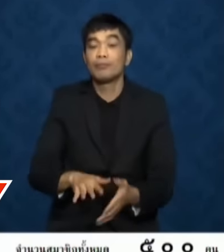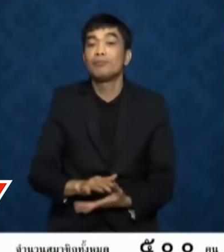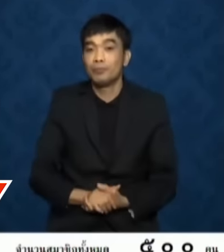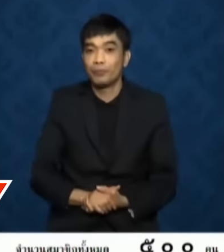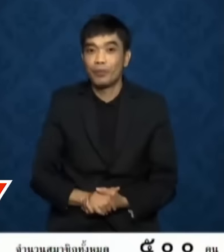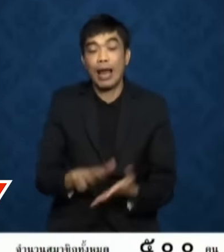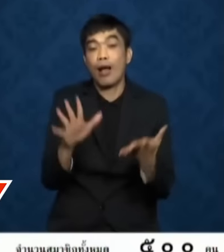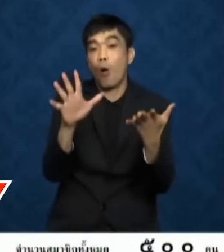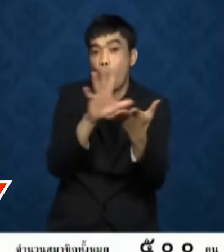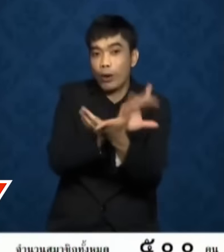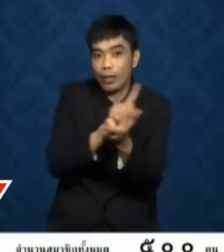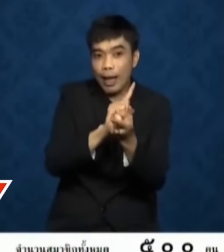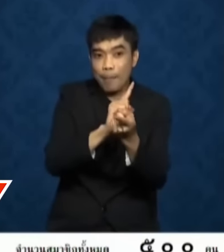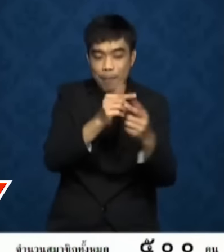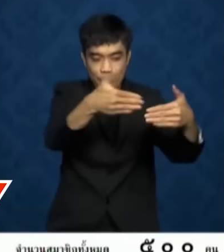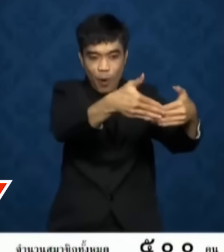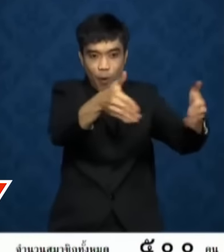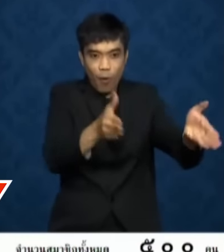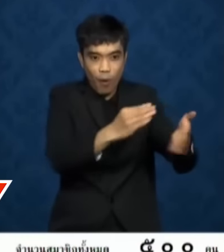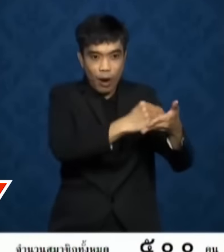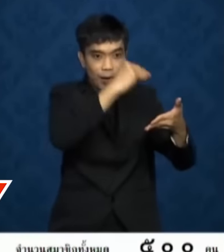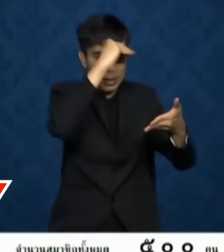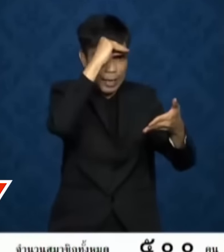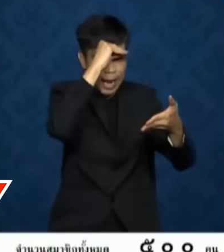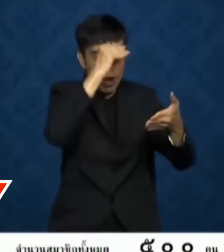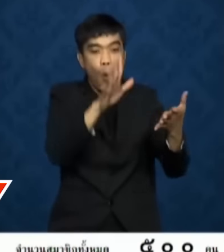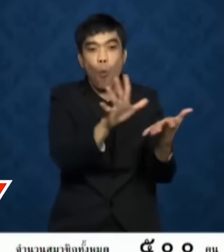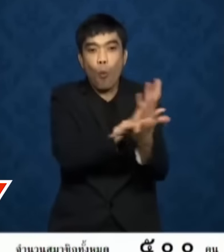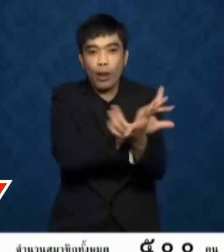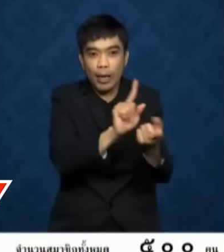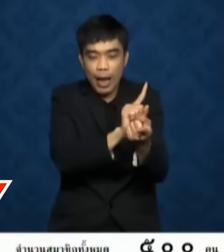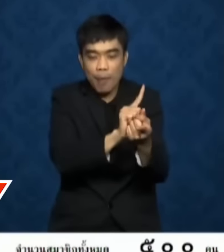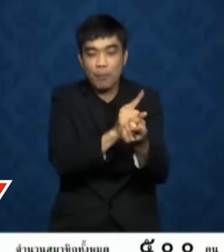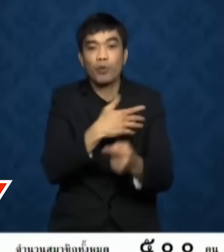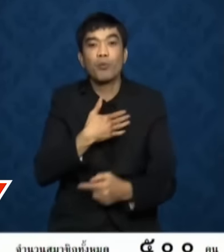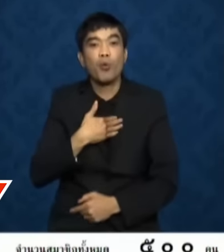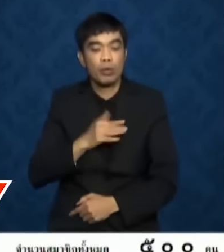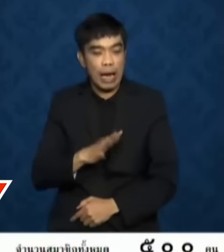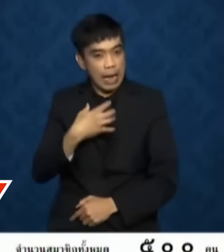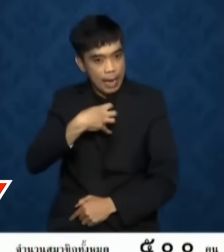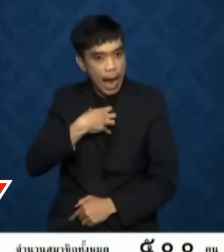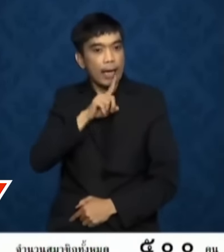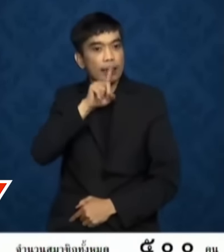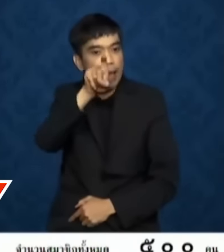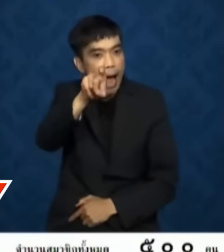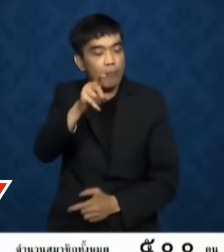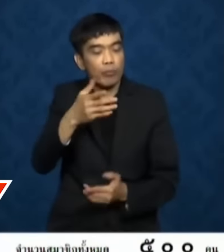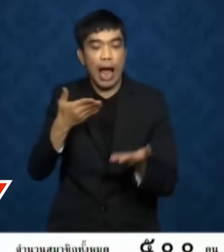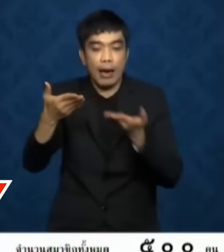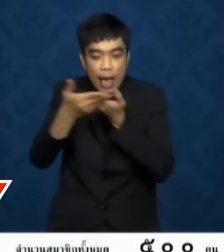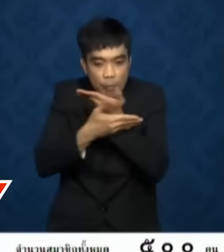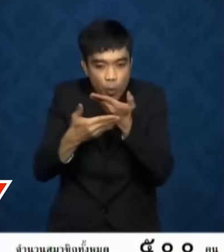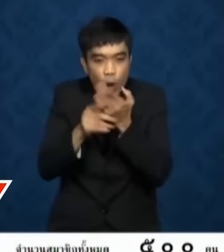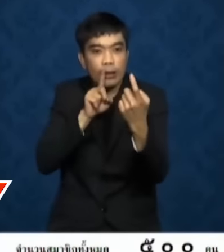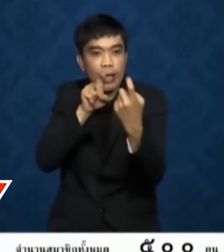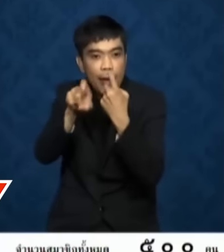ของวัฒนธรรมในห้องเรียนครับที่สนับสนุนให้เยาวชนนั้นสามารถตั้งคำถามและแลกเปลี่ยนความเห็นได้อย่างสนิท